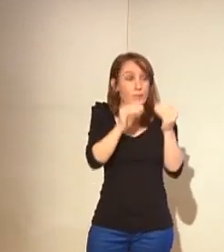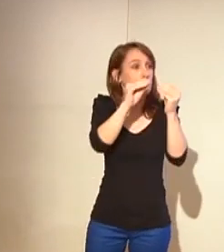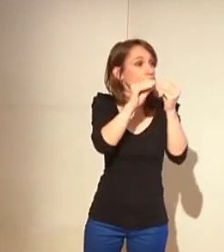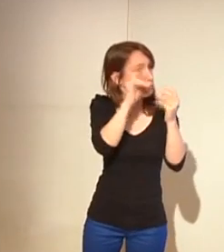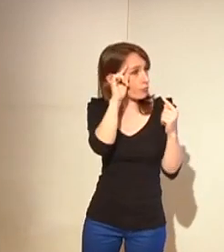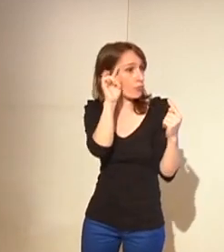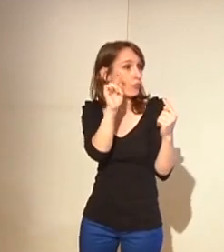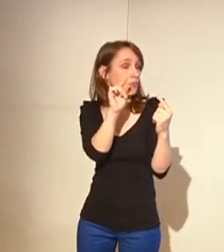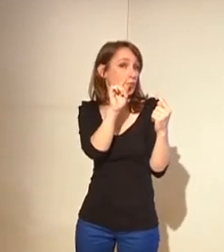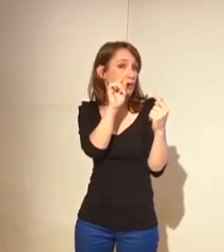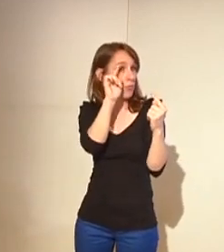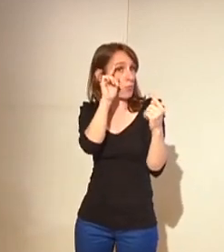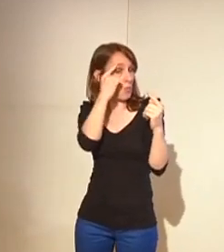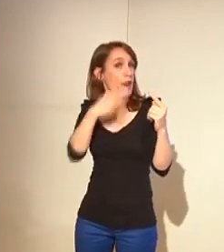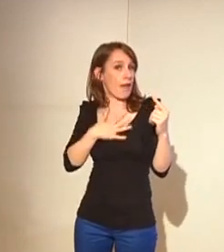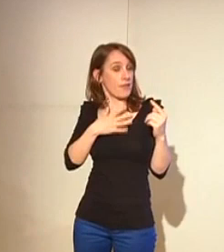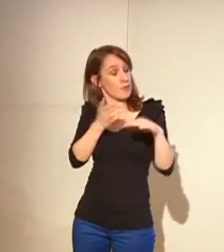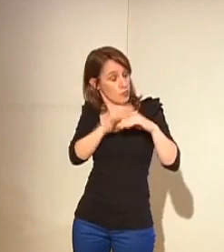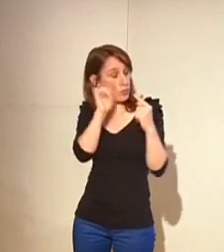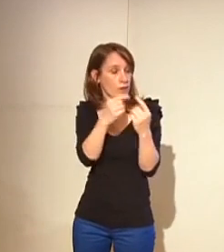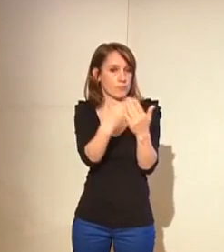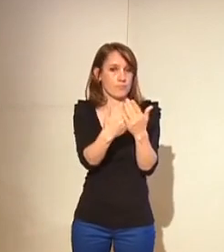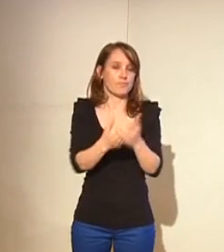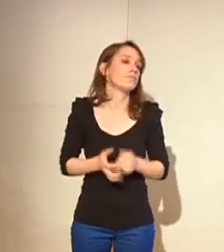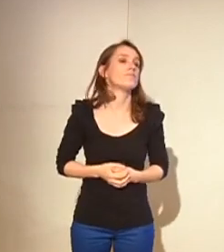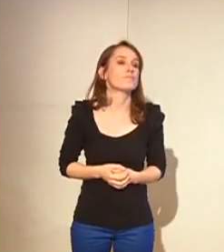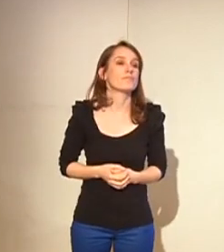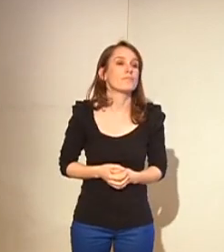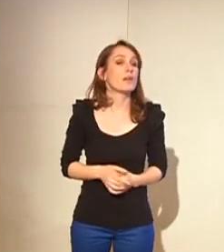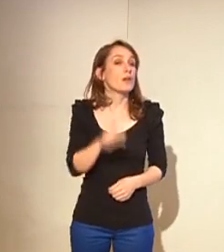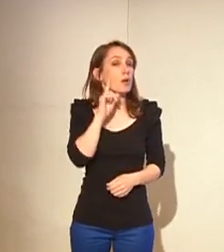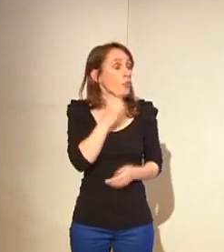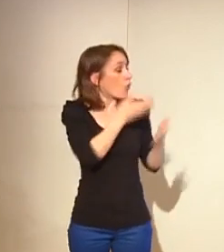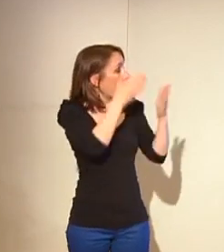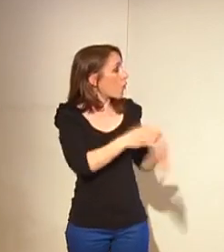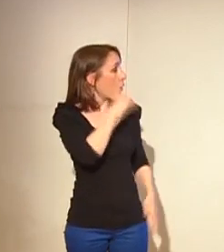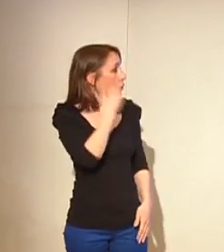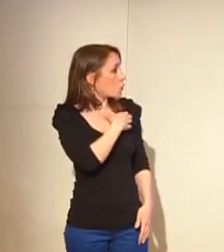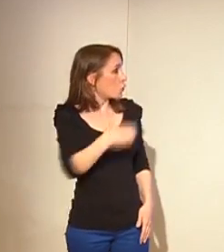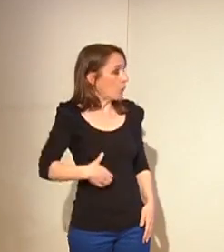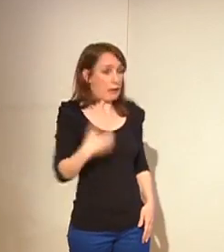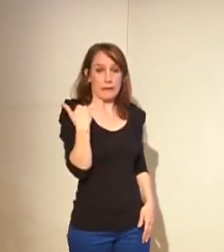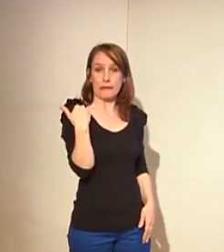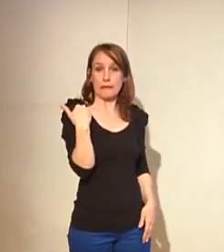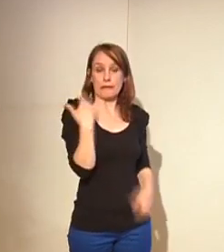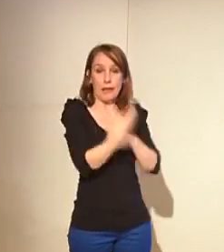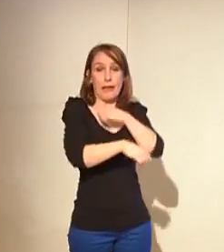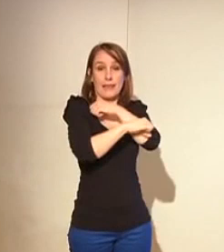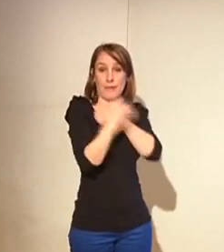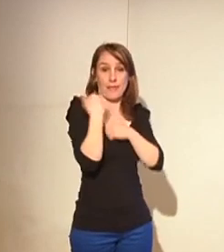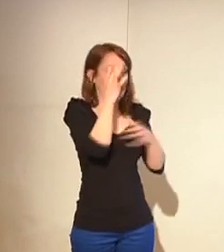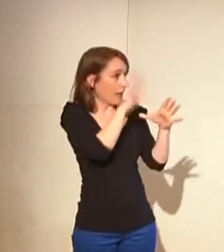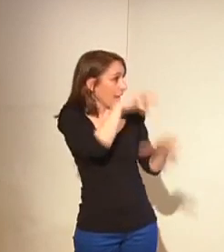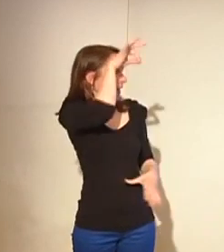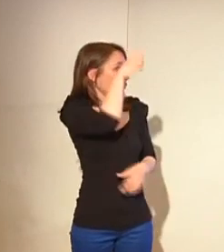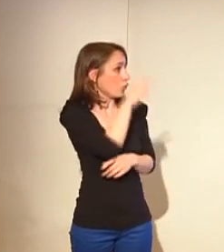de vue sur cet aspect parce que votre élection Monsieur le Maire la semaine dernière a bien montré qu'il